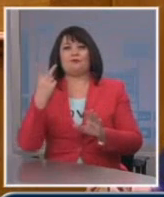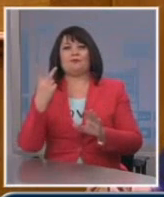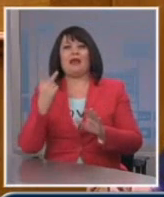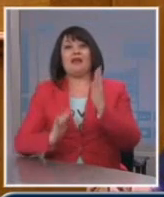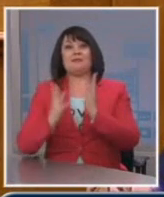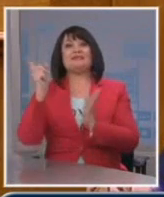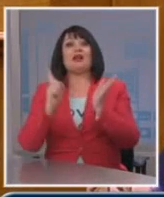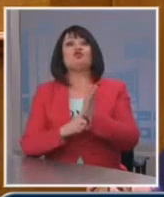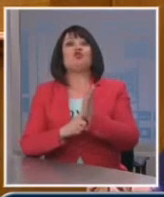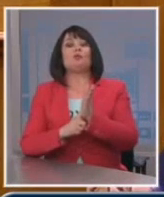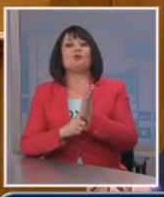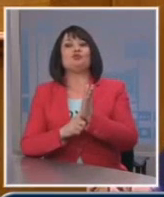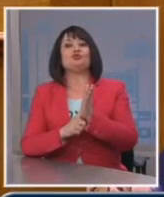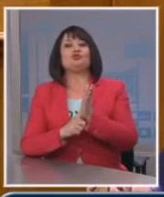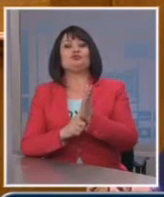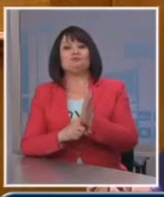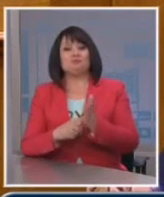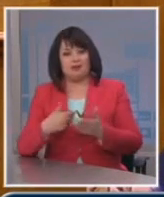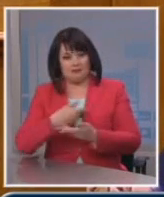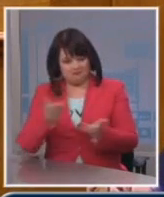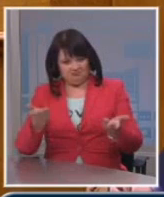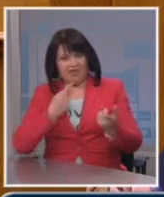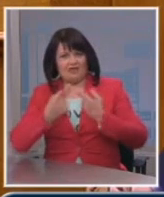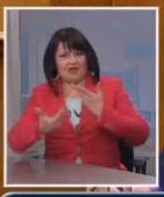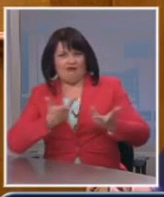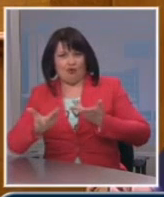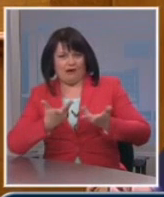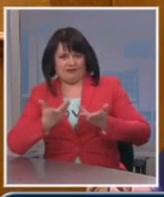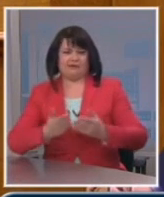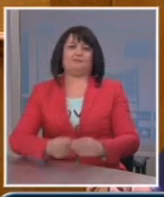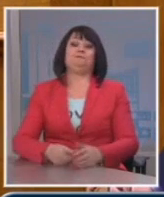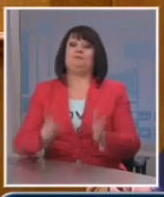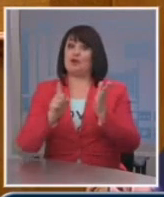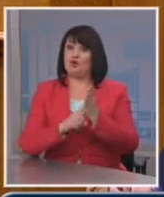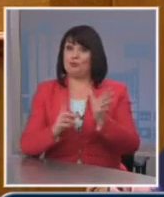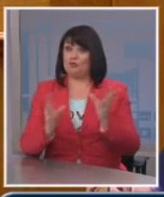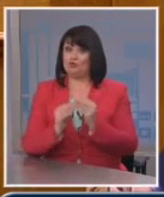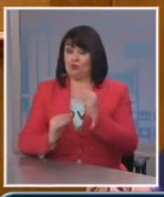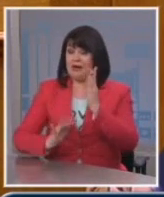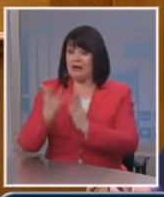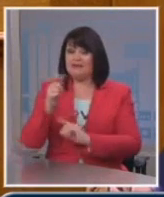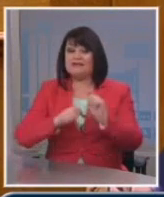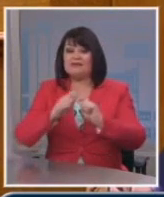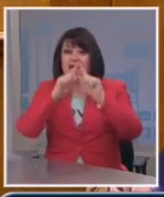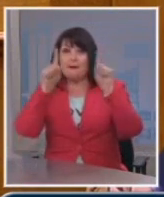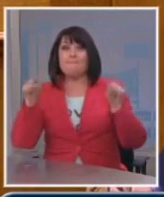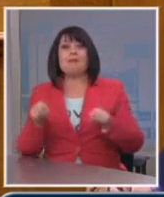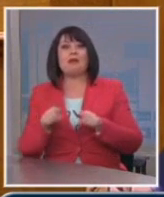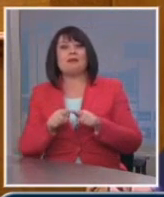νόμου που τέθηκε ήδη σε διαβούλευση. Ένας νόμος που διαμορφώνει το πλαίσιο για